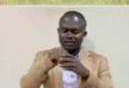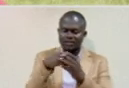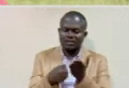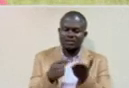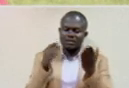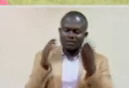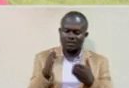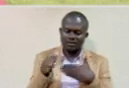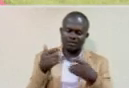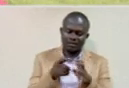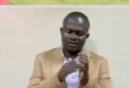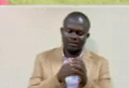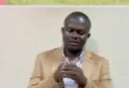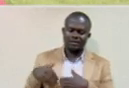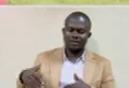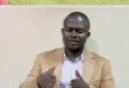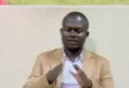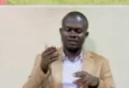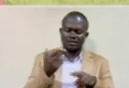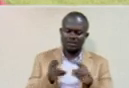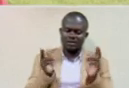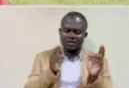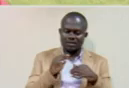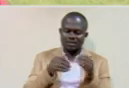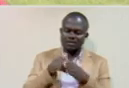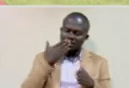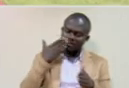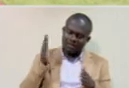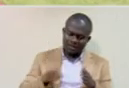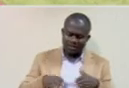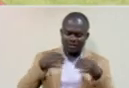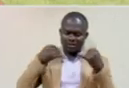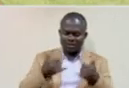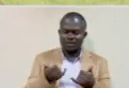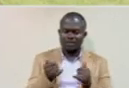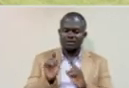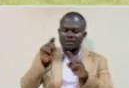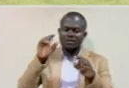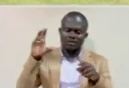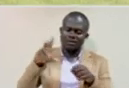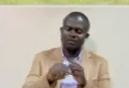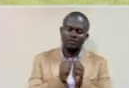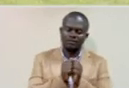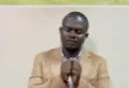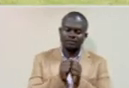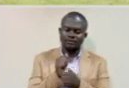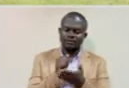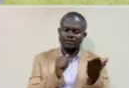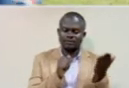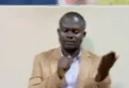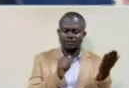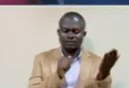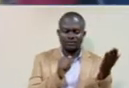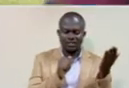Bugande, n'imihanda n'ubundi yasanzwe yameze nabi. Ubu nta n'umwana ukijyayo no kujyayo, ahubwo